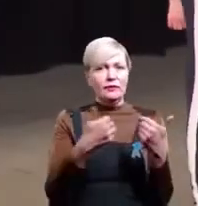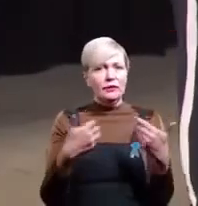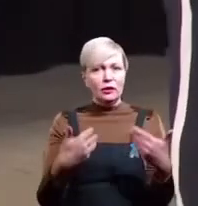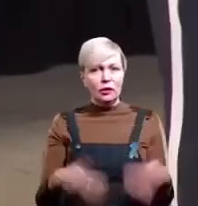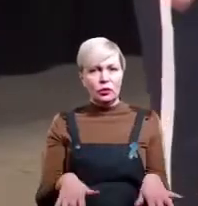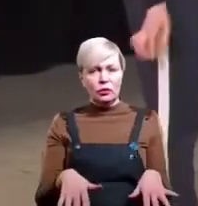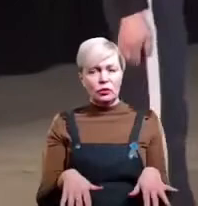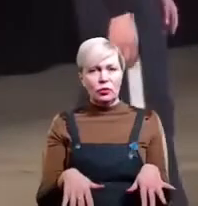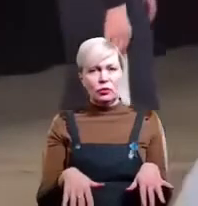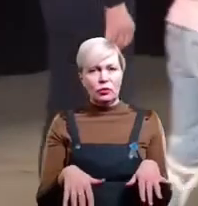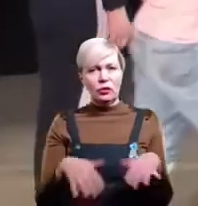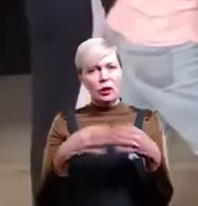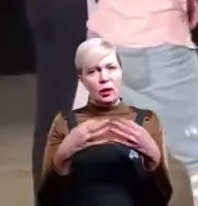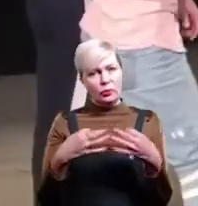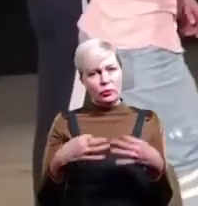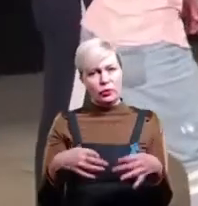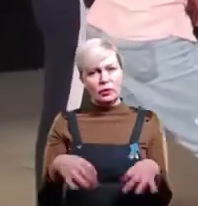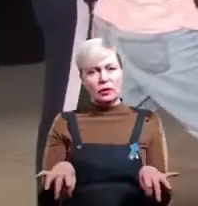Опускай.